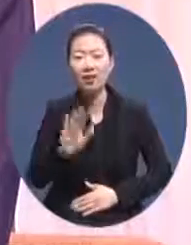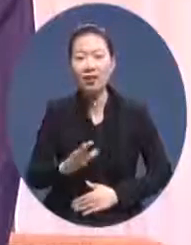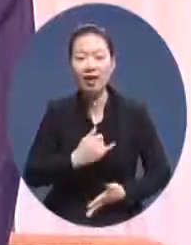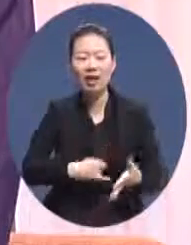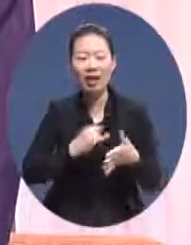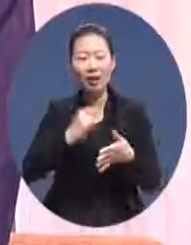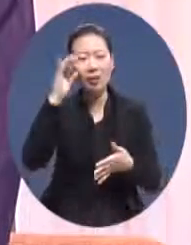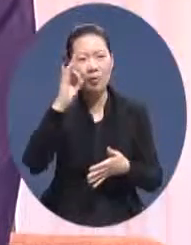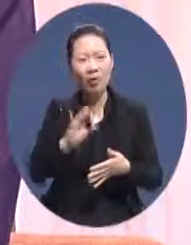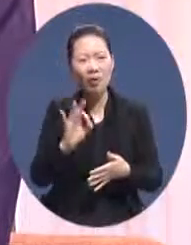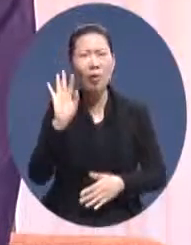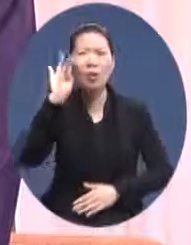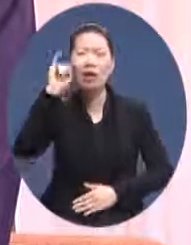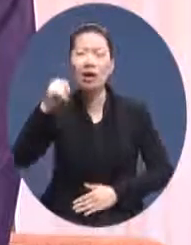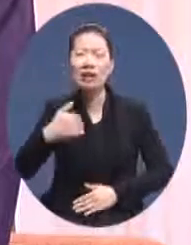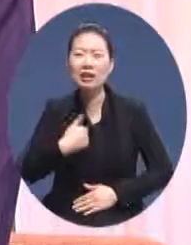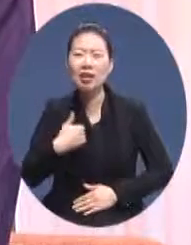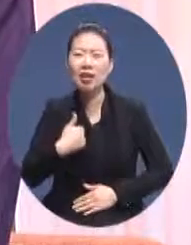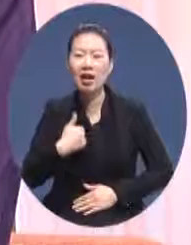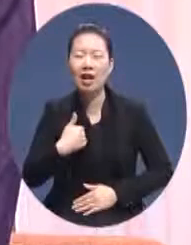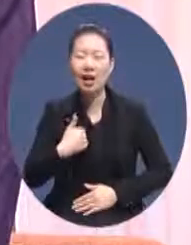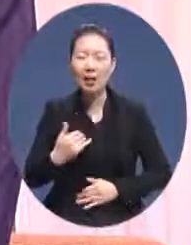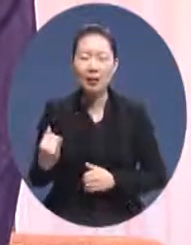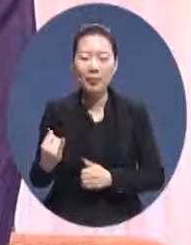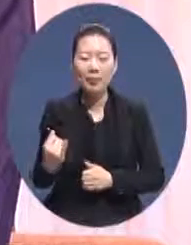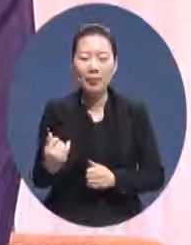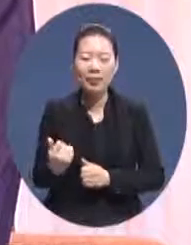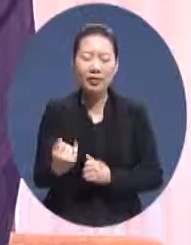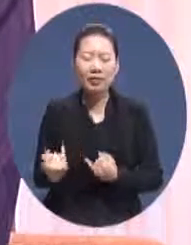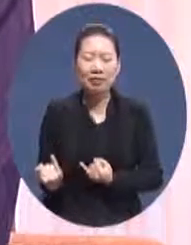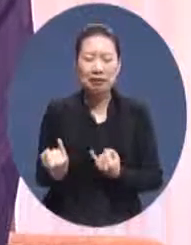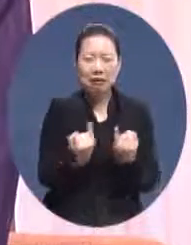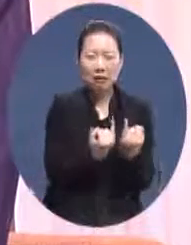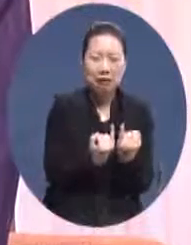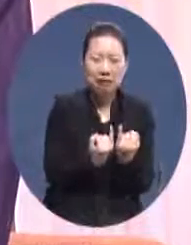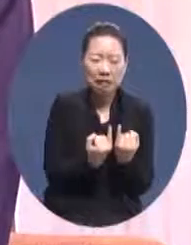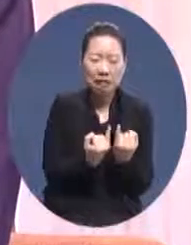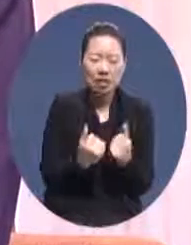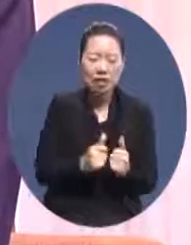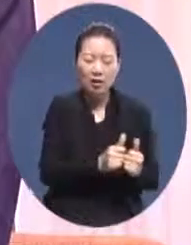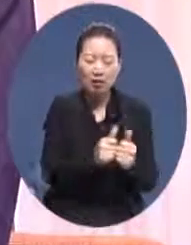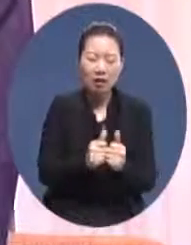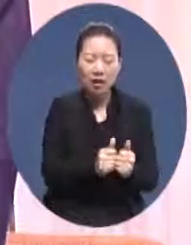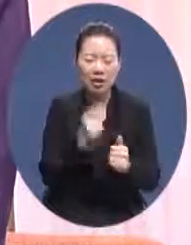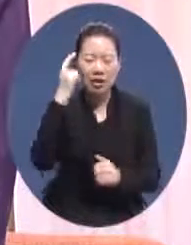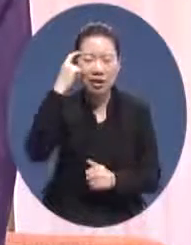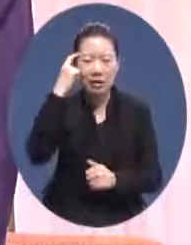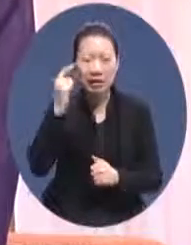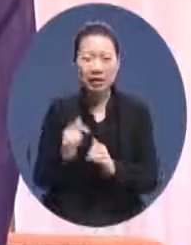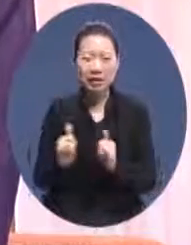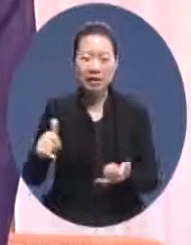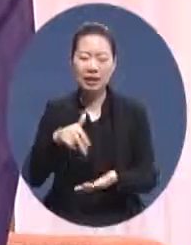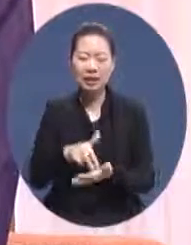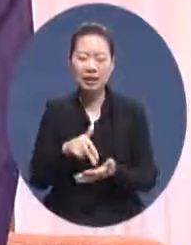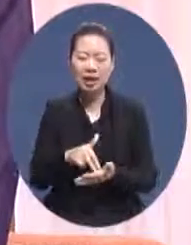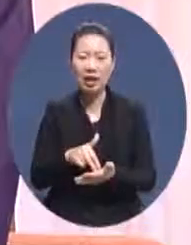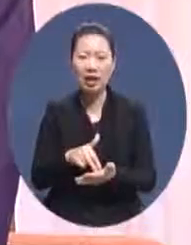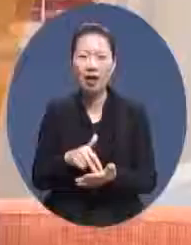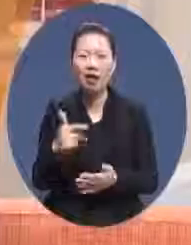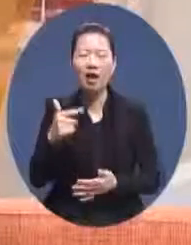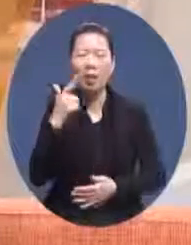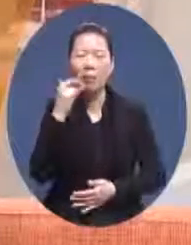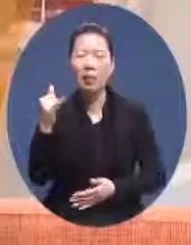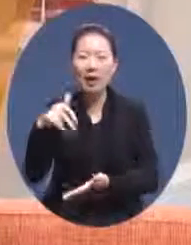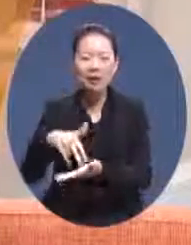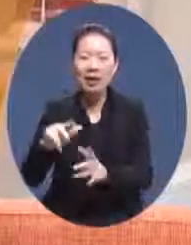같은 경우는 언제까지나 내가 이 아이 옆에 붙어 있어줘야 되나 이런 생각이 들면서 인간 노현주로서 엄마 노현주가 아니라